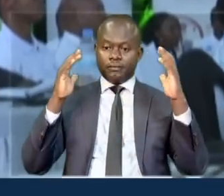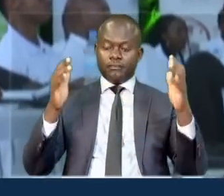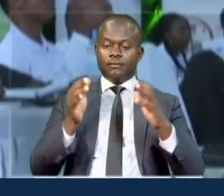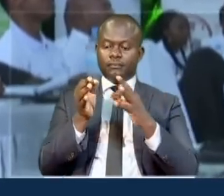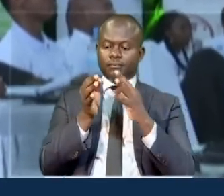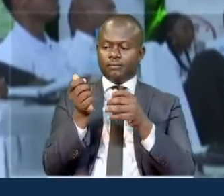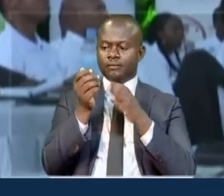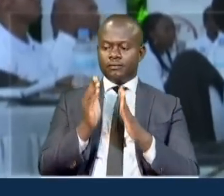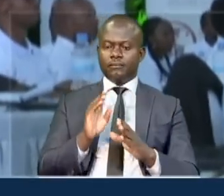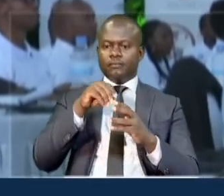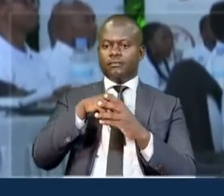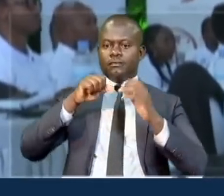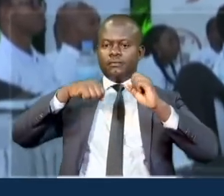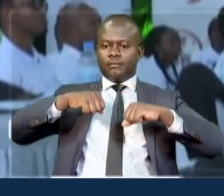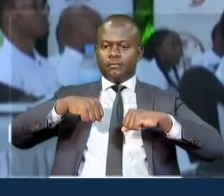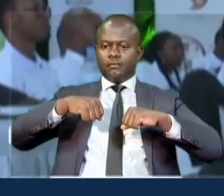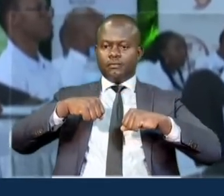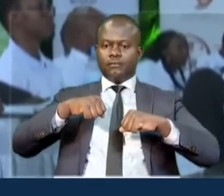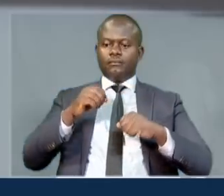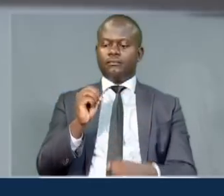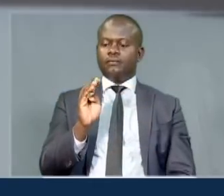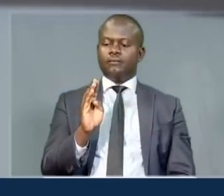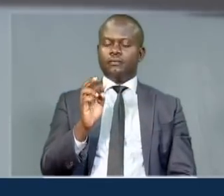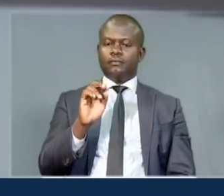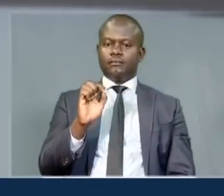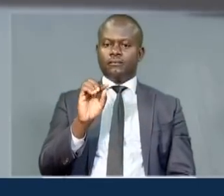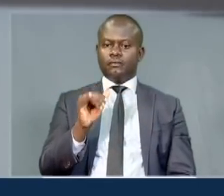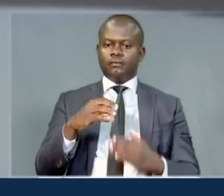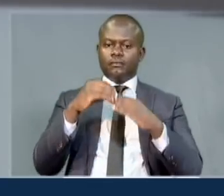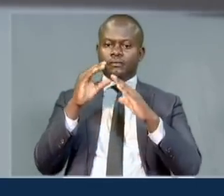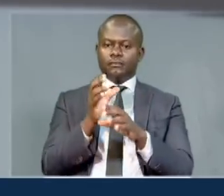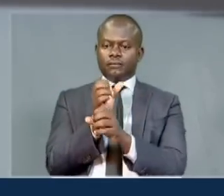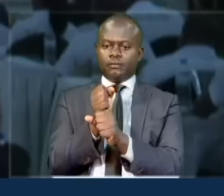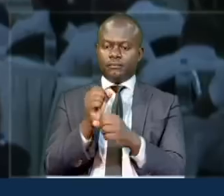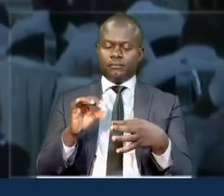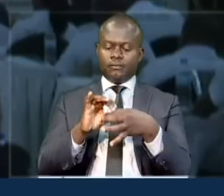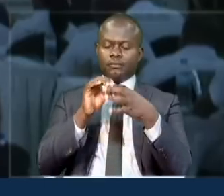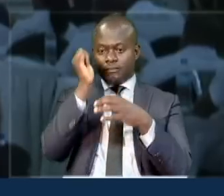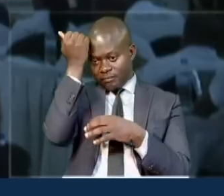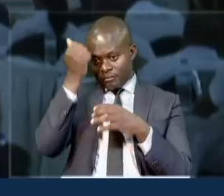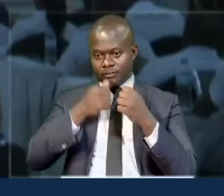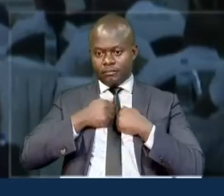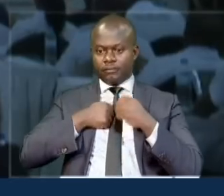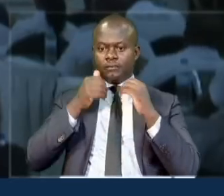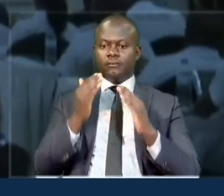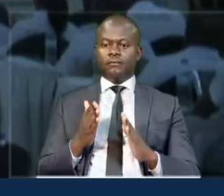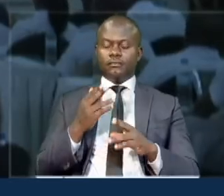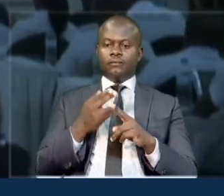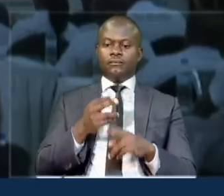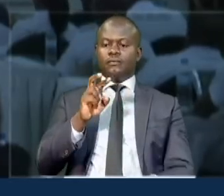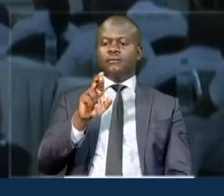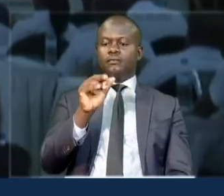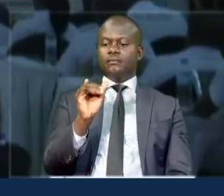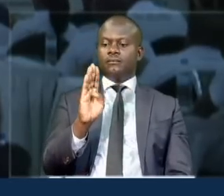umukiriya ibikubiye mu masezerano Mubirigi Jean Pierre umuyobozi w'urugaga rw'abahuza mu bwishingizi mu Rwanda ruzwi nka